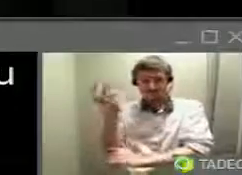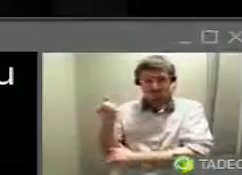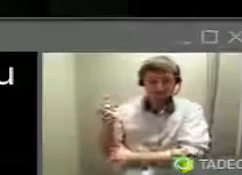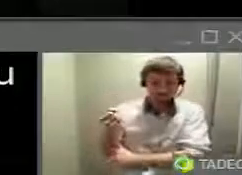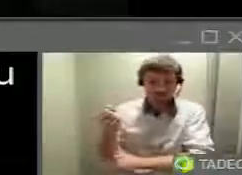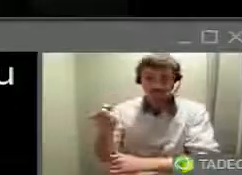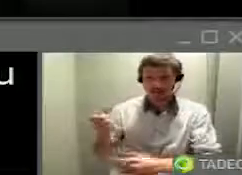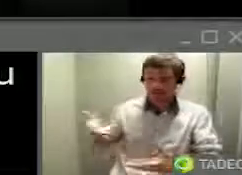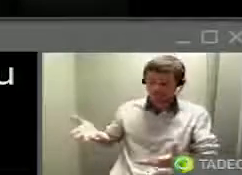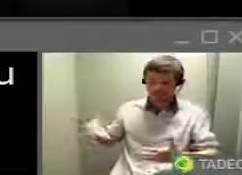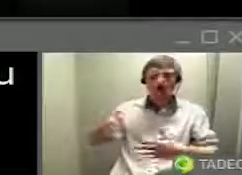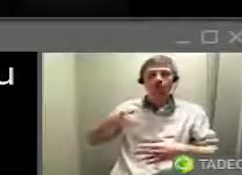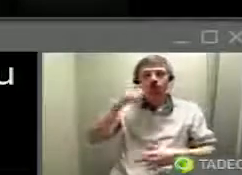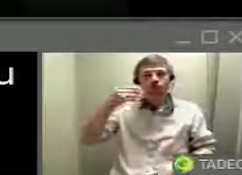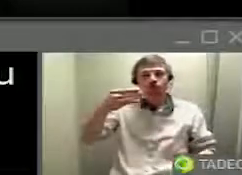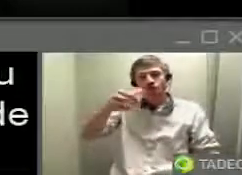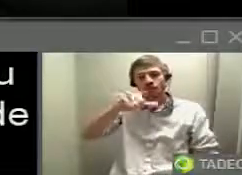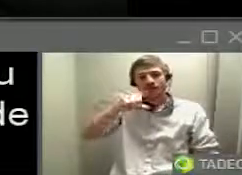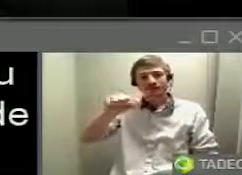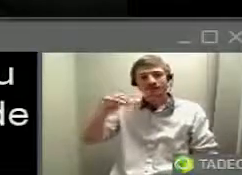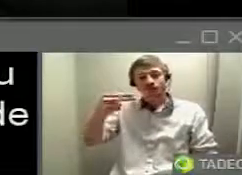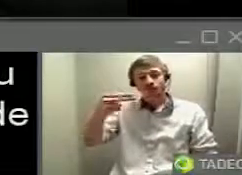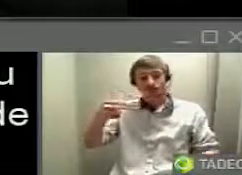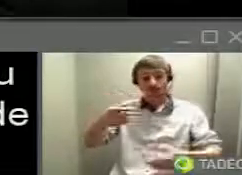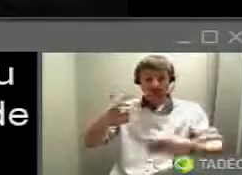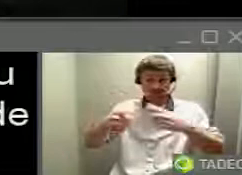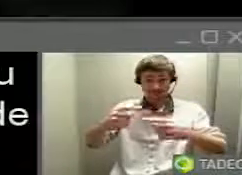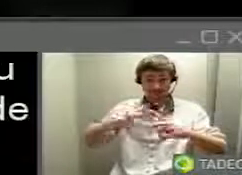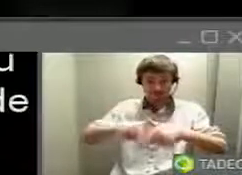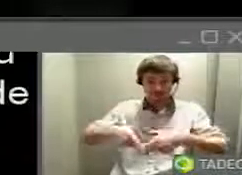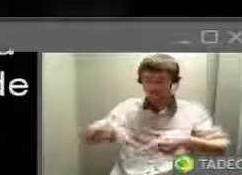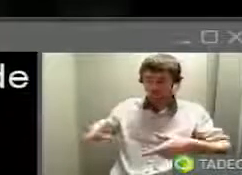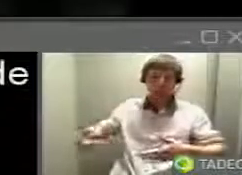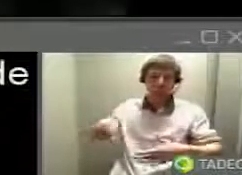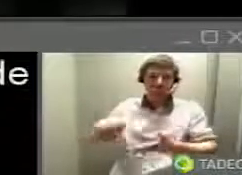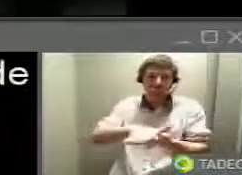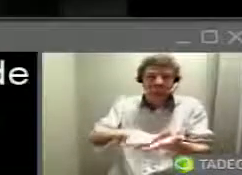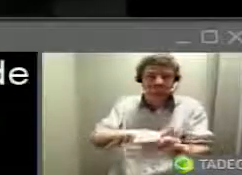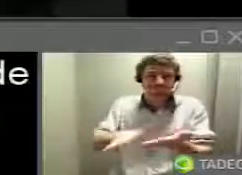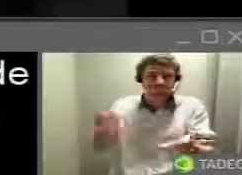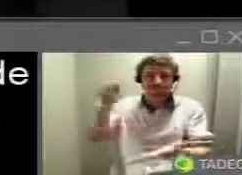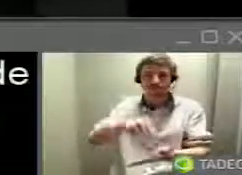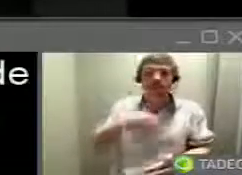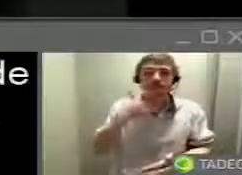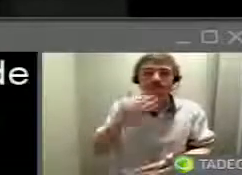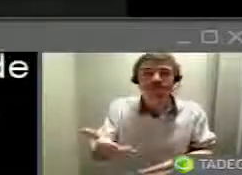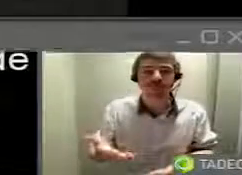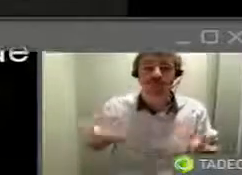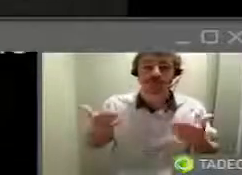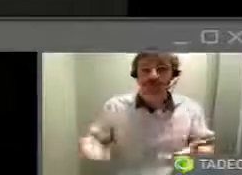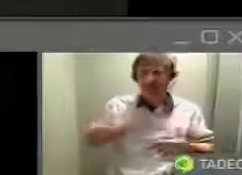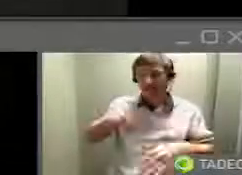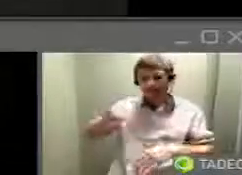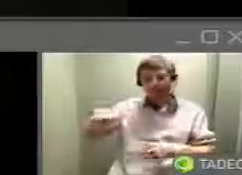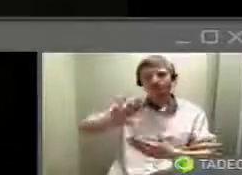ce soir et qui est représenté par un homme tout aussi engagé, tout aussi exceptionnel. Nous appelons Bernard Verneau, vice-président de la